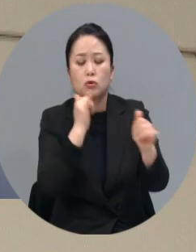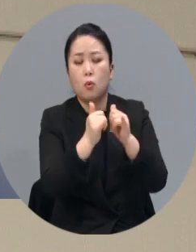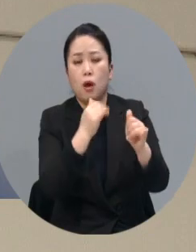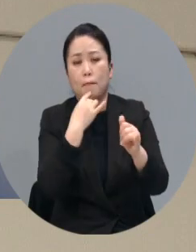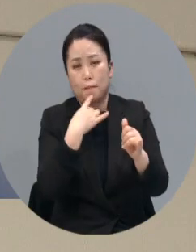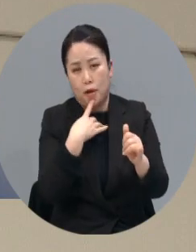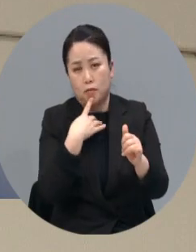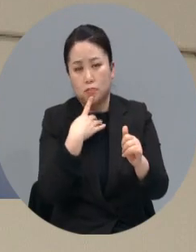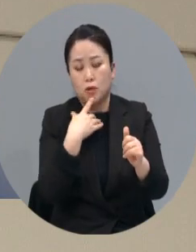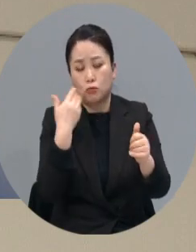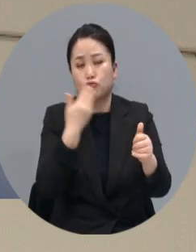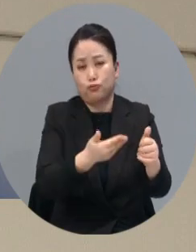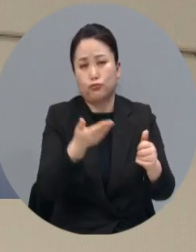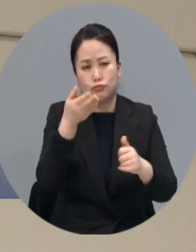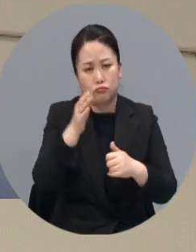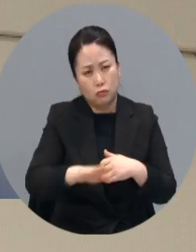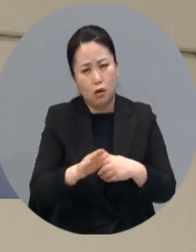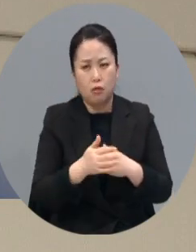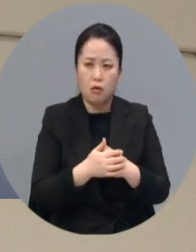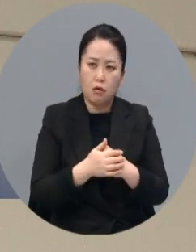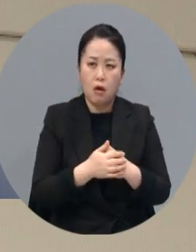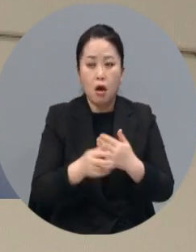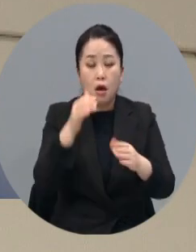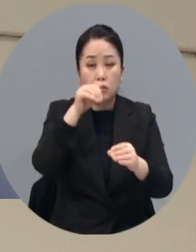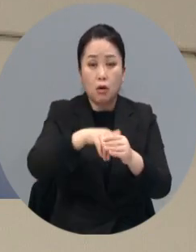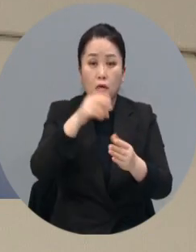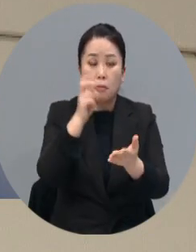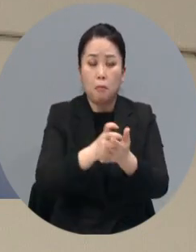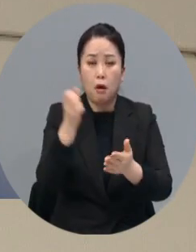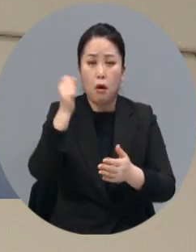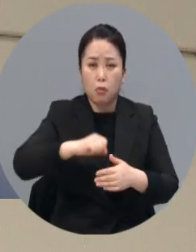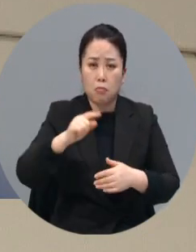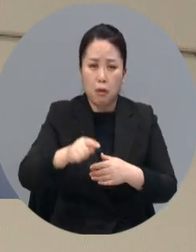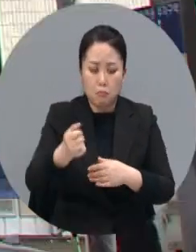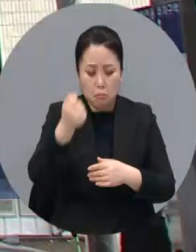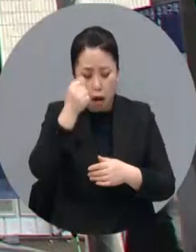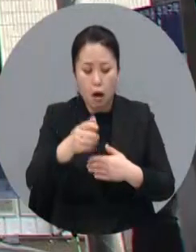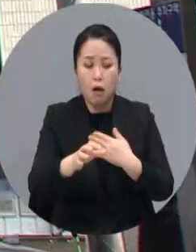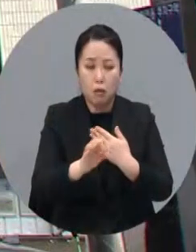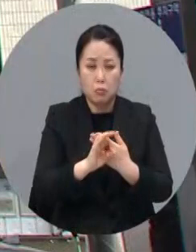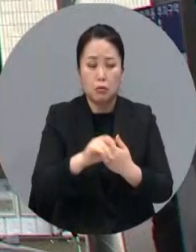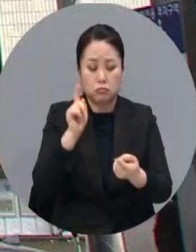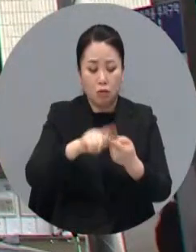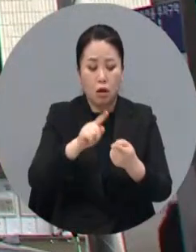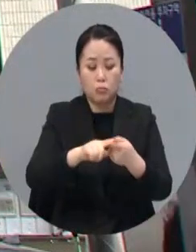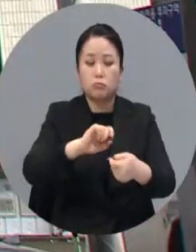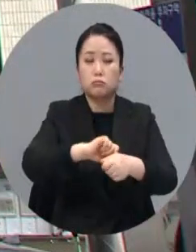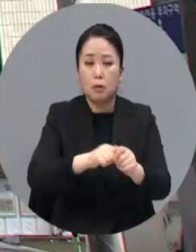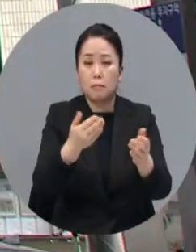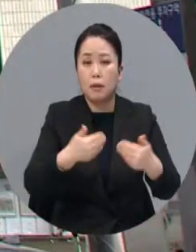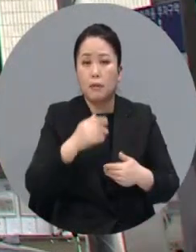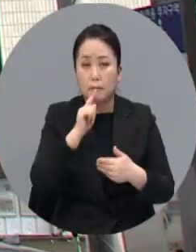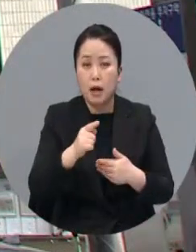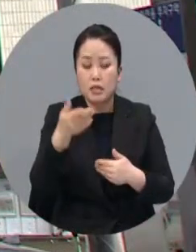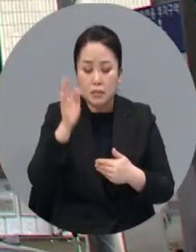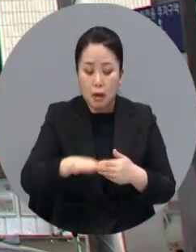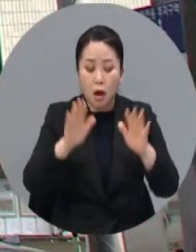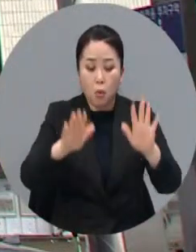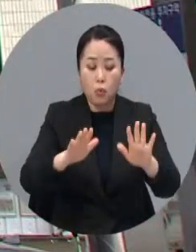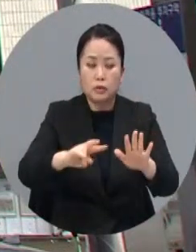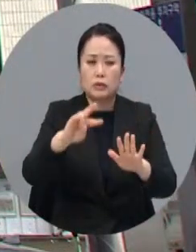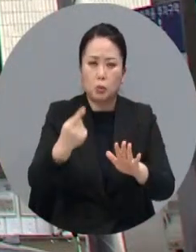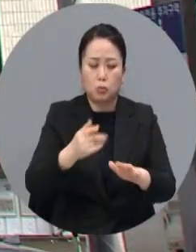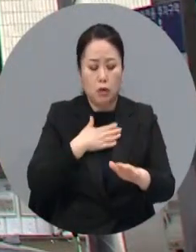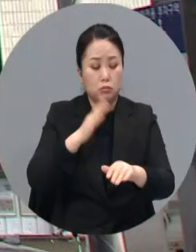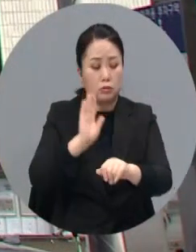정도만 내가 한 것밖에 없는데 선거법 위반이라고 뭐 두드려 펴면 맞아요. 오늘도 잘못한 건 없다는 입장을